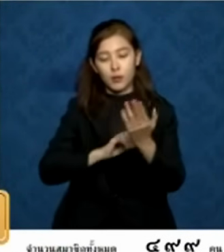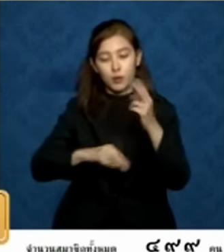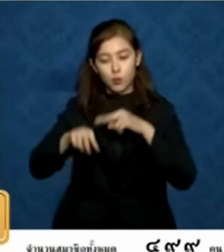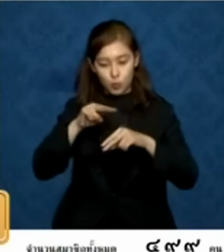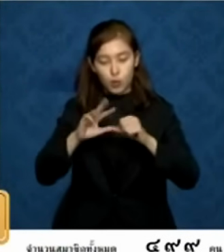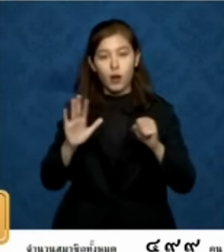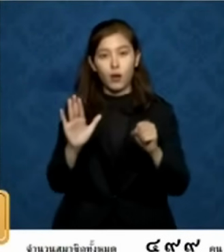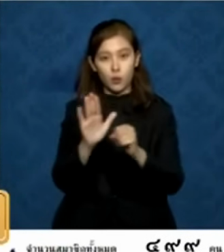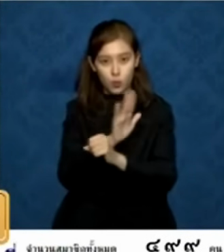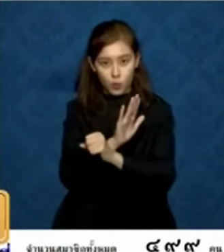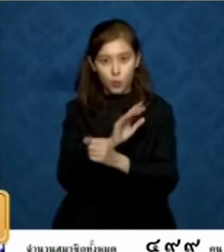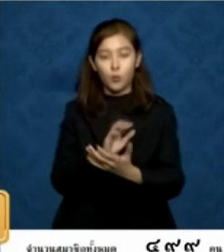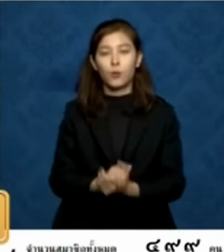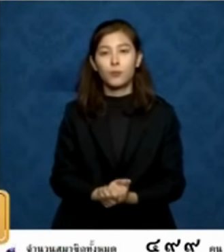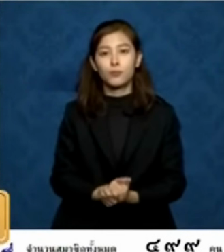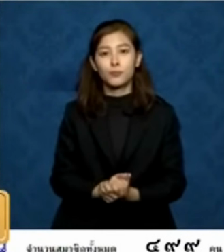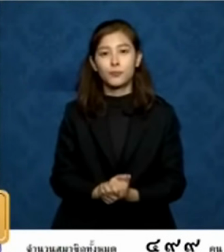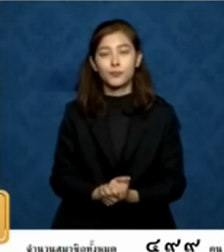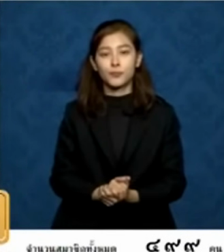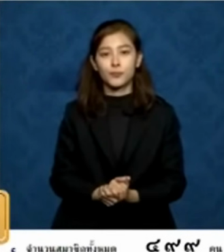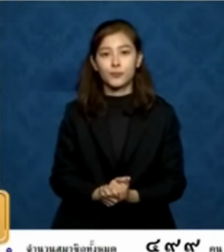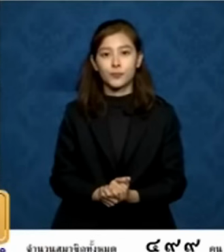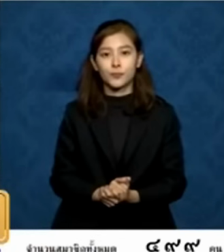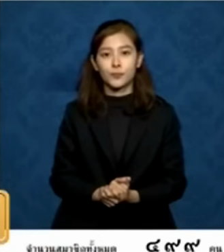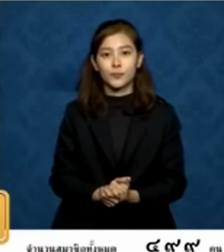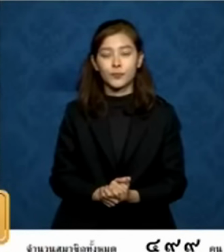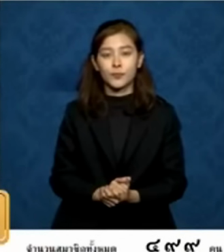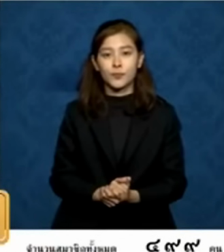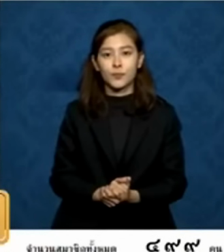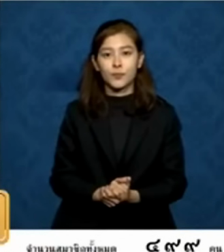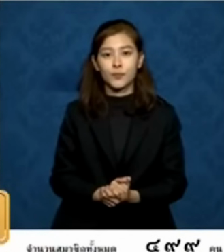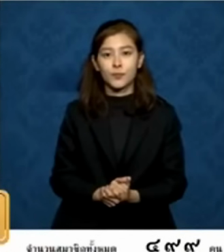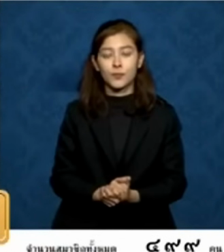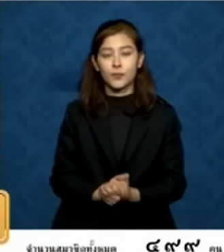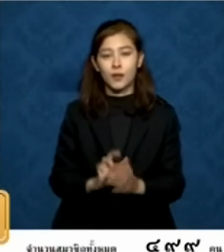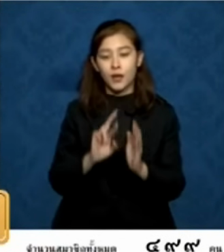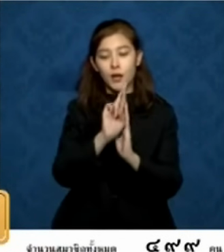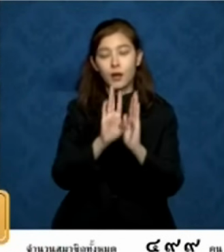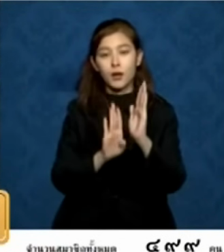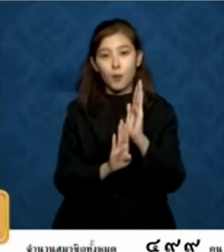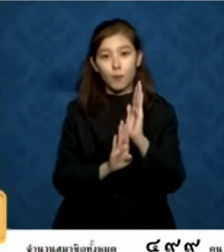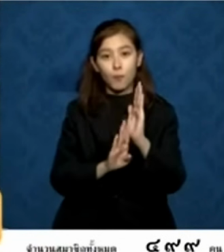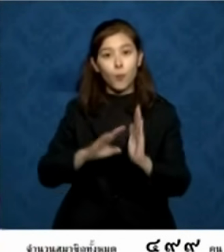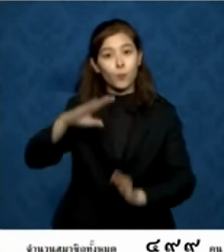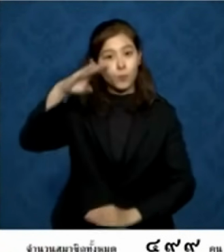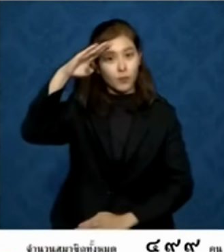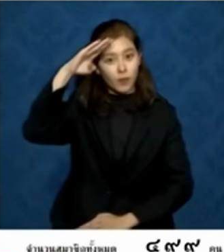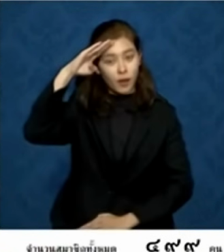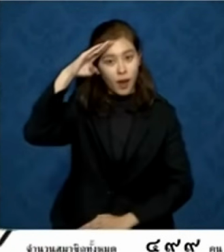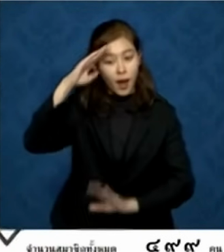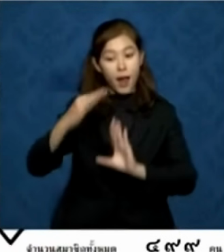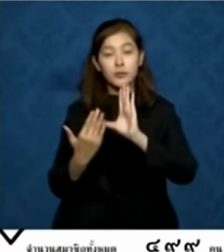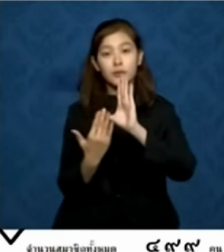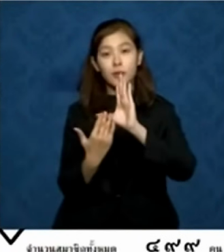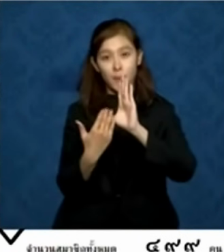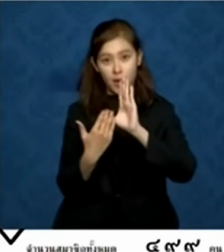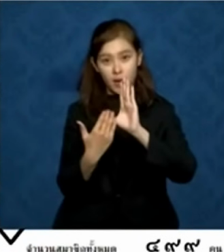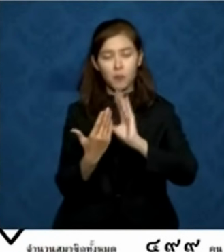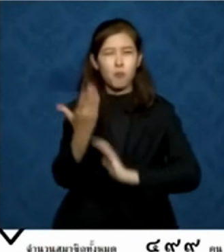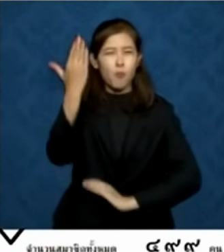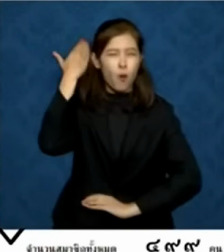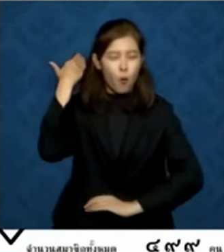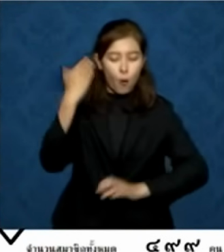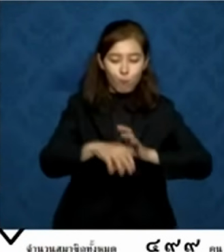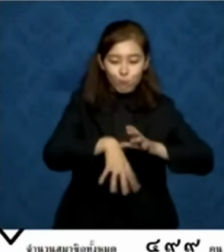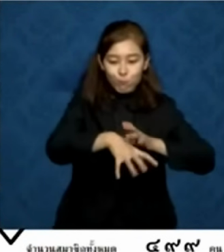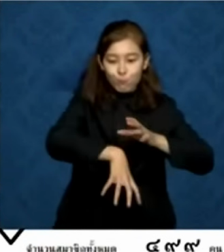บและให้ตรงกับยุคสมัยระบบการเกณฑ์ทหารจะต้องเปลี่ยนเป็นแบบสมัครใจโดยมี